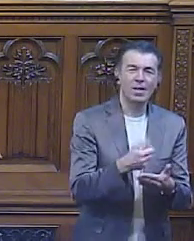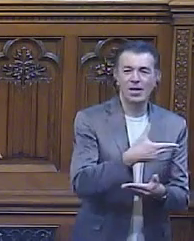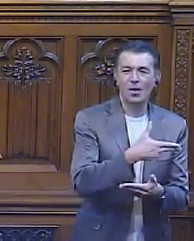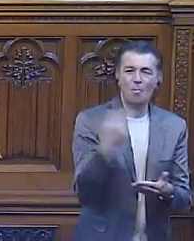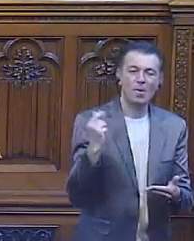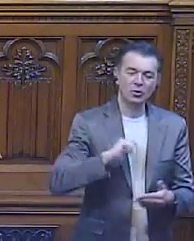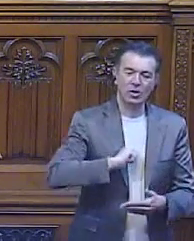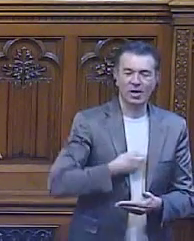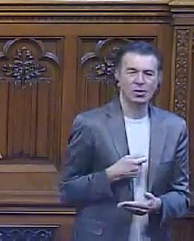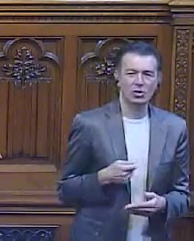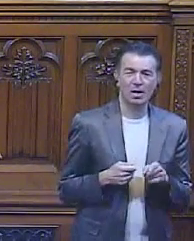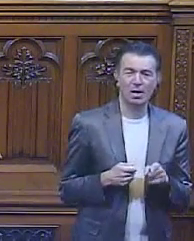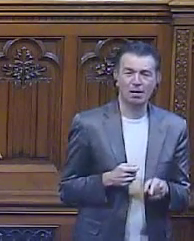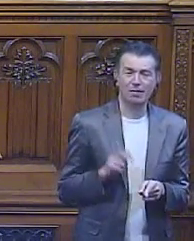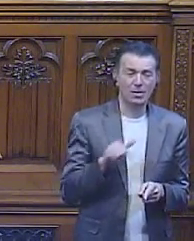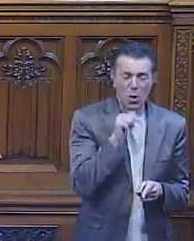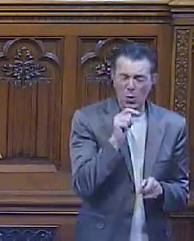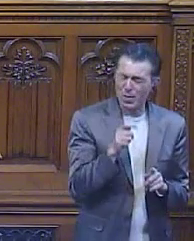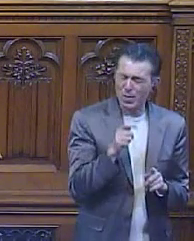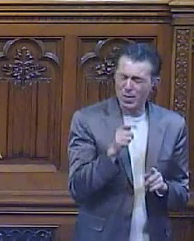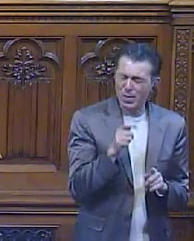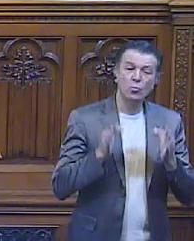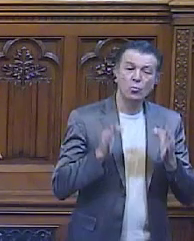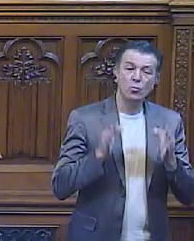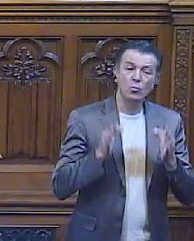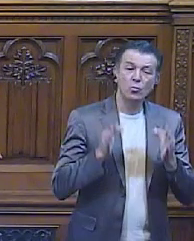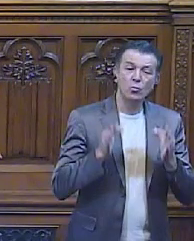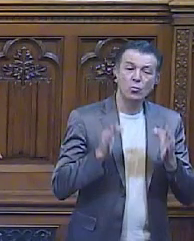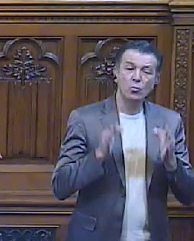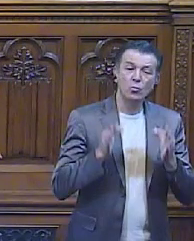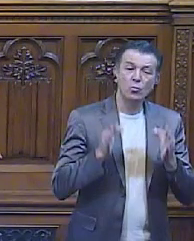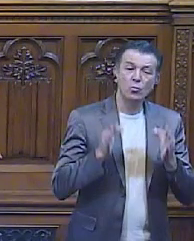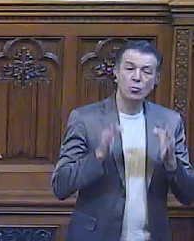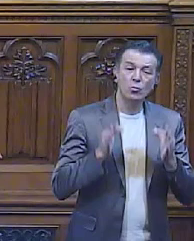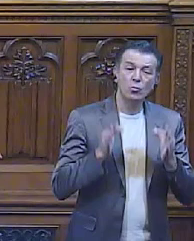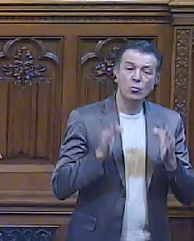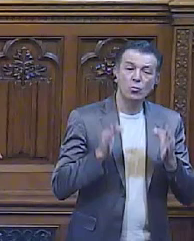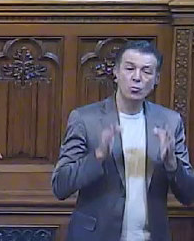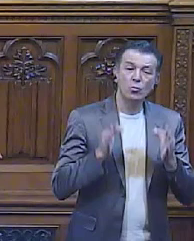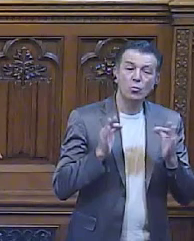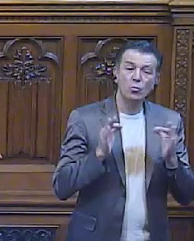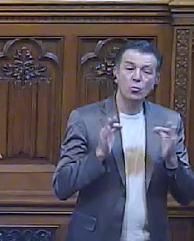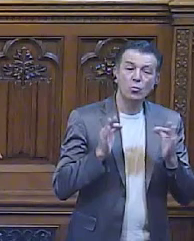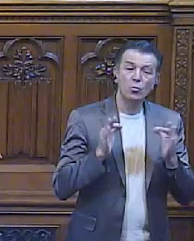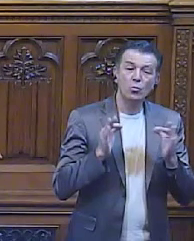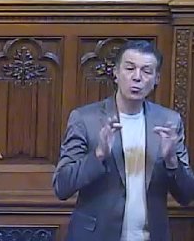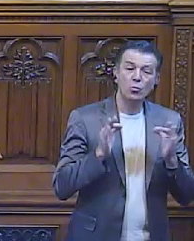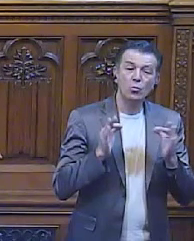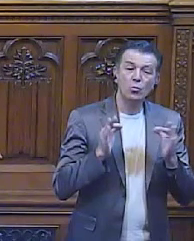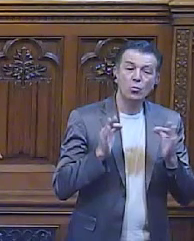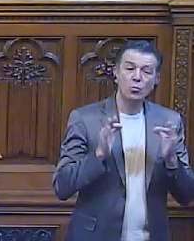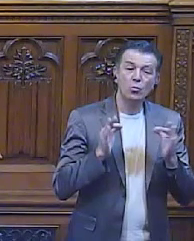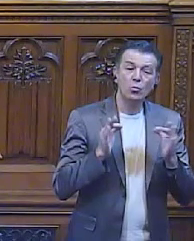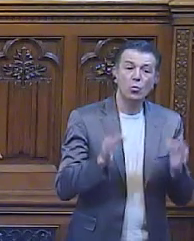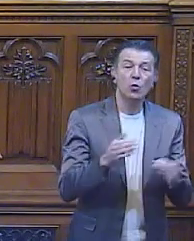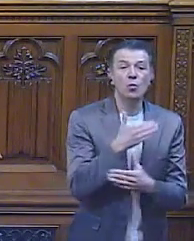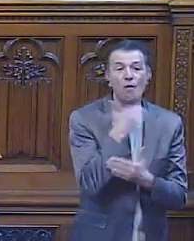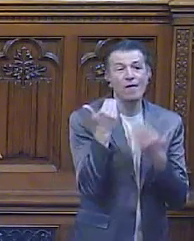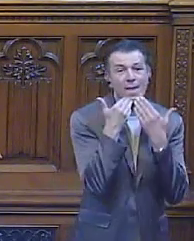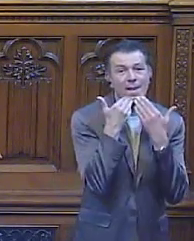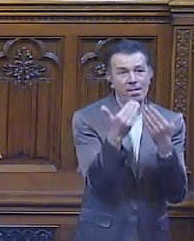Lassen wir uns das nicht nehmen, meine sehr geehrten Damen und Herren. Es ist ein Aufbruch, der hier passiert, und das ist gut. Vielen